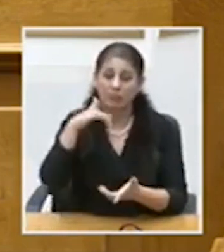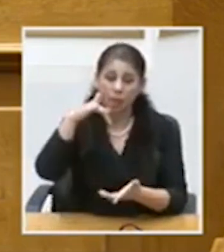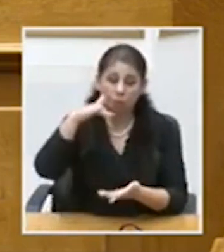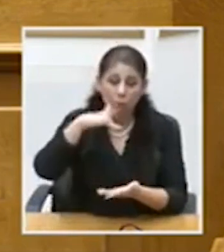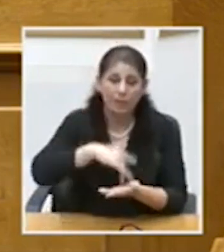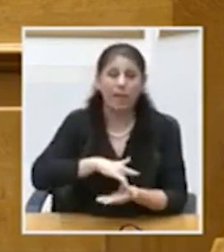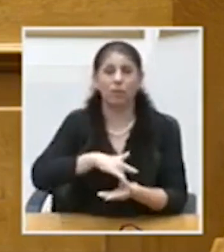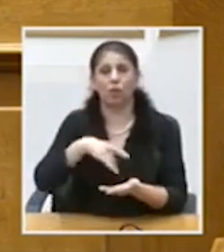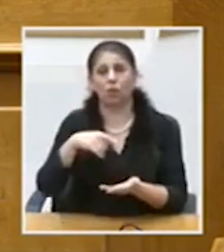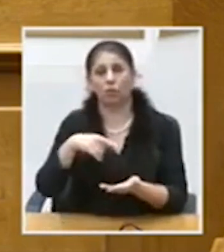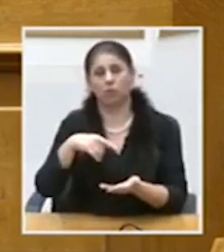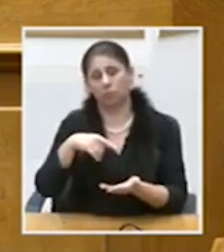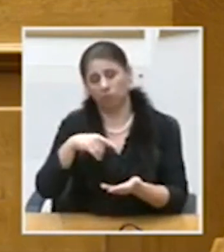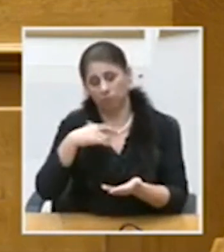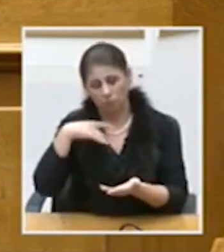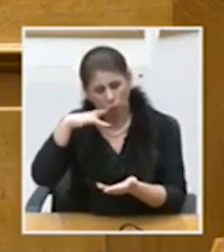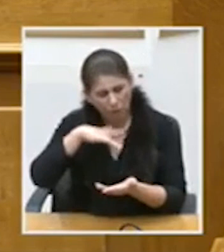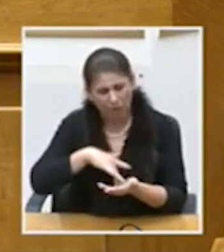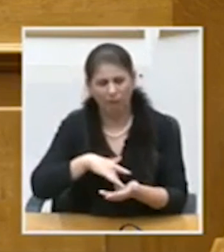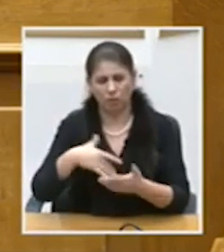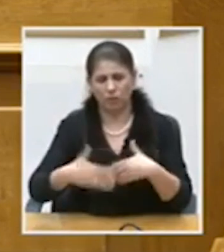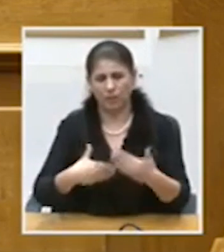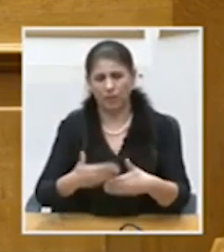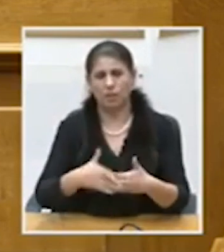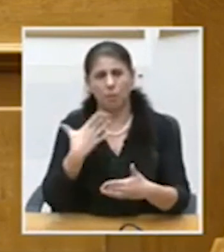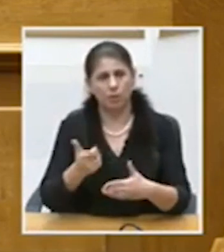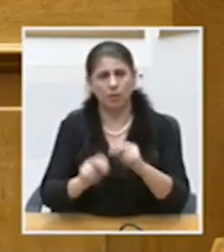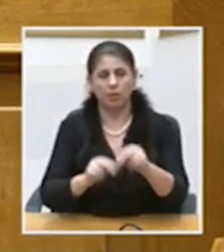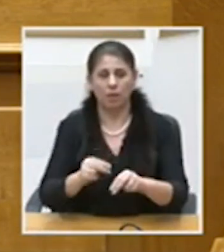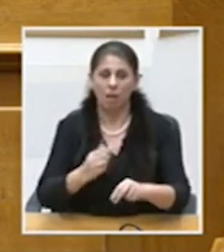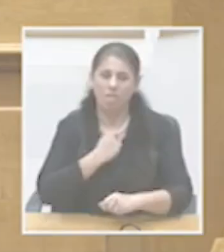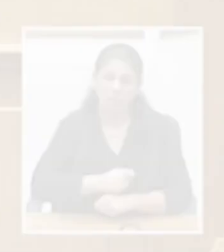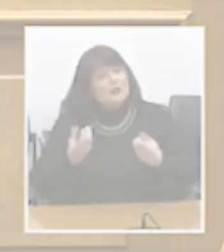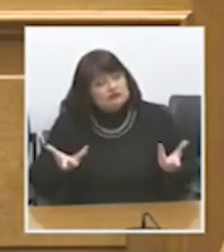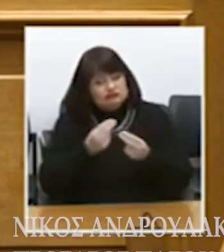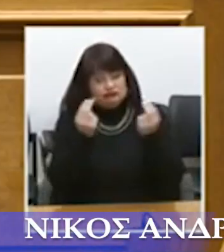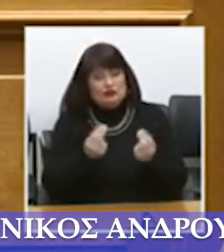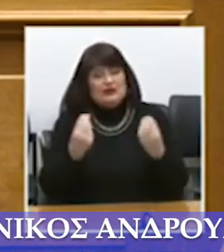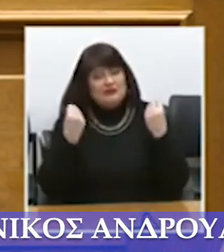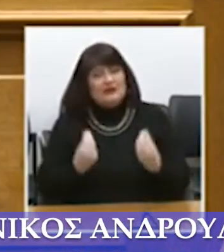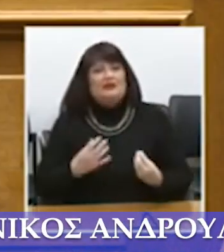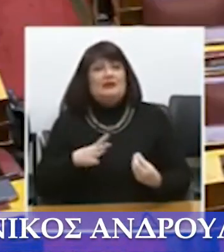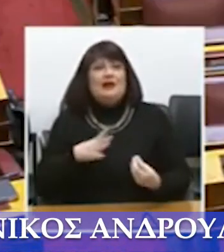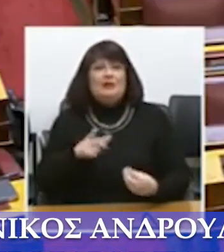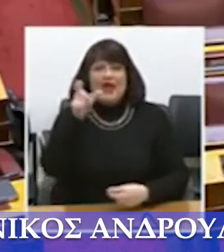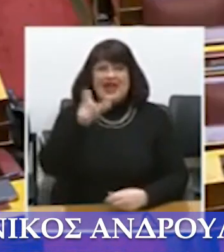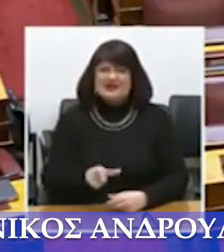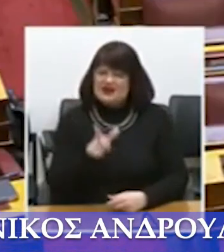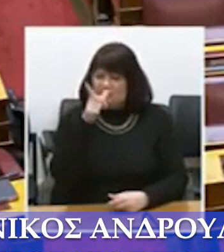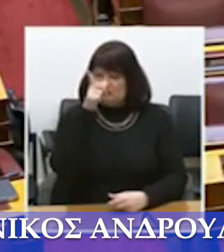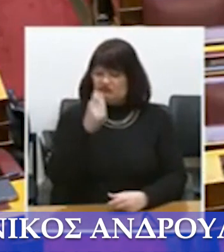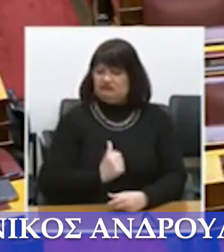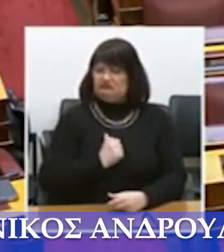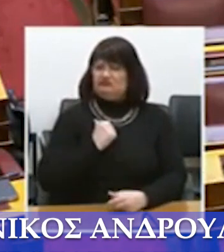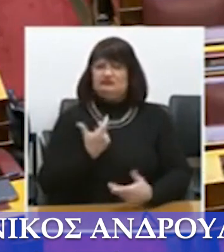εκλογική διαδικασία. Δυστυχώς ο κύριος Μητσοτάκης και οι υπουργοί του επέλεξαν να προσβάλλουν αυτή τη διαδικασία. Η αλαζονία σας, όπως και σε